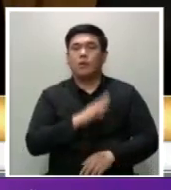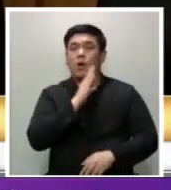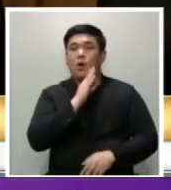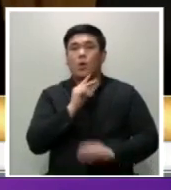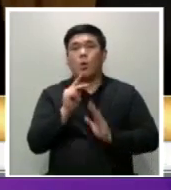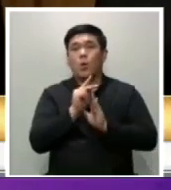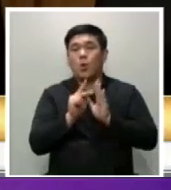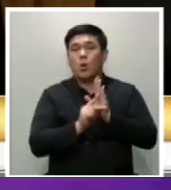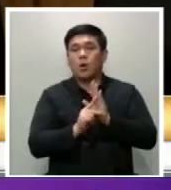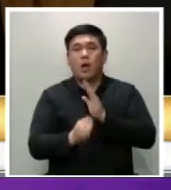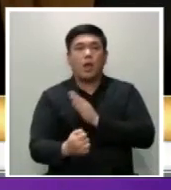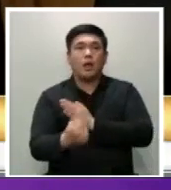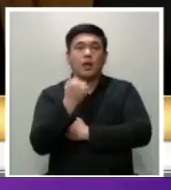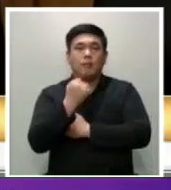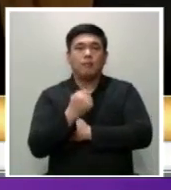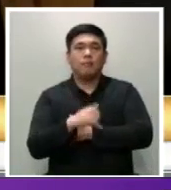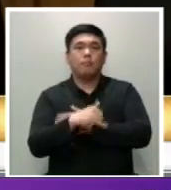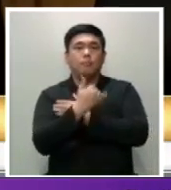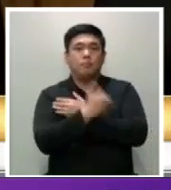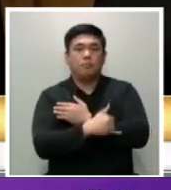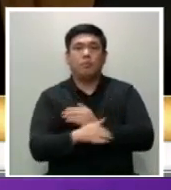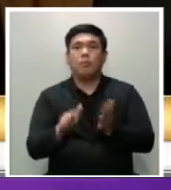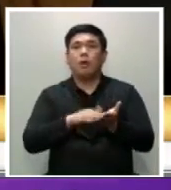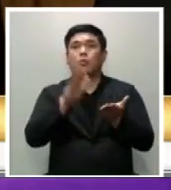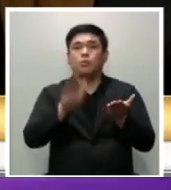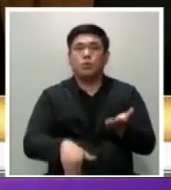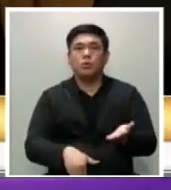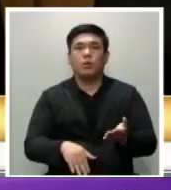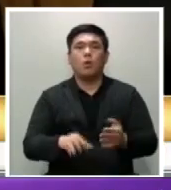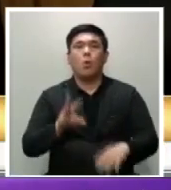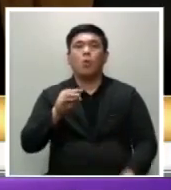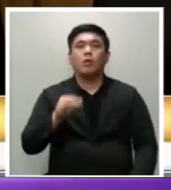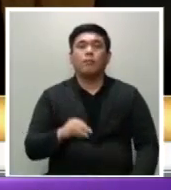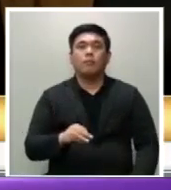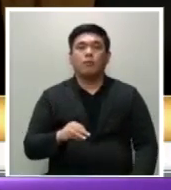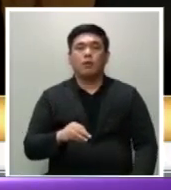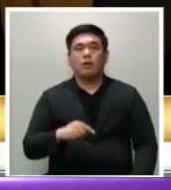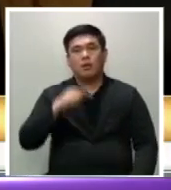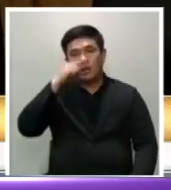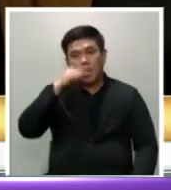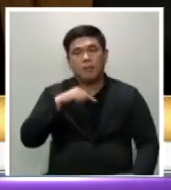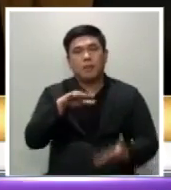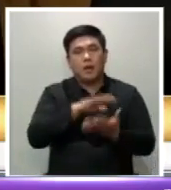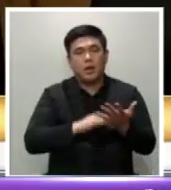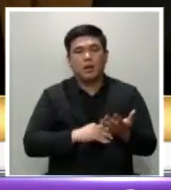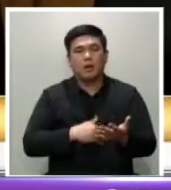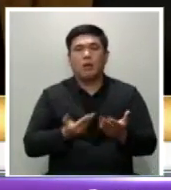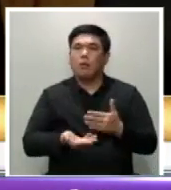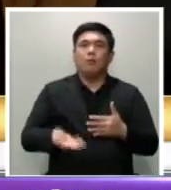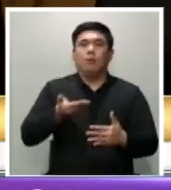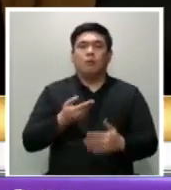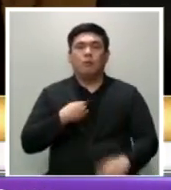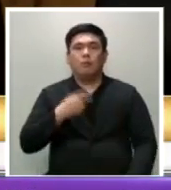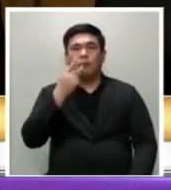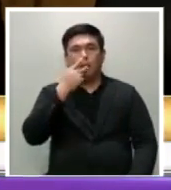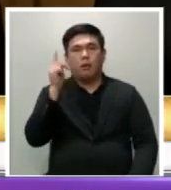งออกมาบุหรี่นอกที่เกิน60บาทมันลดลงมาต่ำกว่า60บุหรี่ในซึ่งเคยต่ำกว่า60มันขึ้นไปเกิน